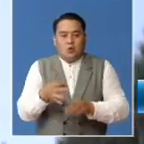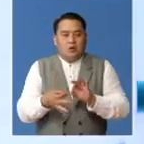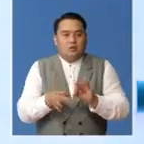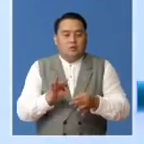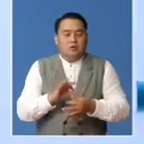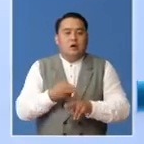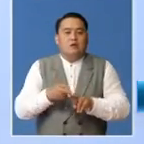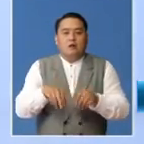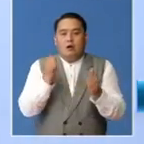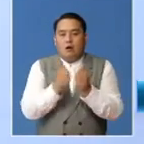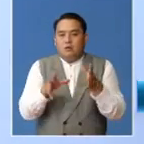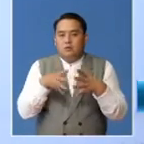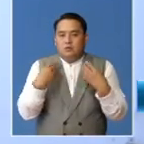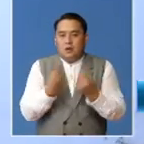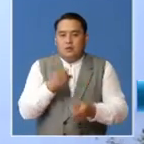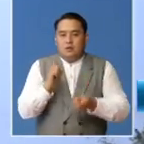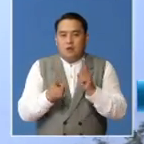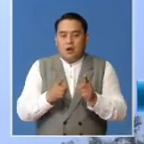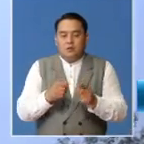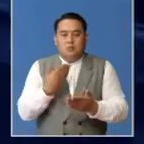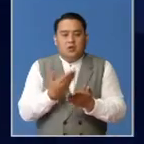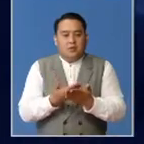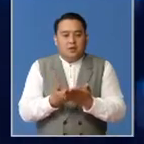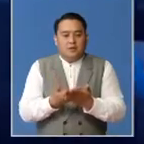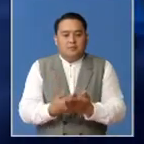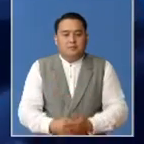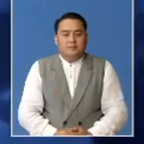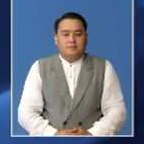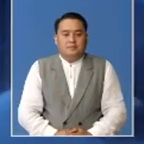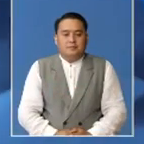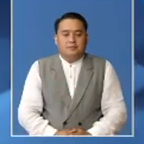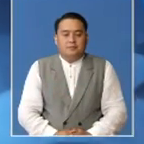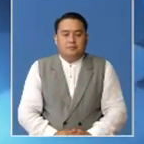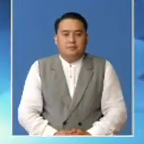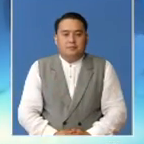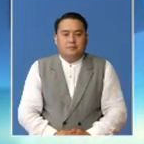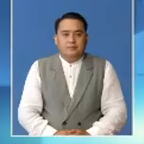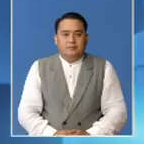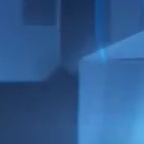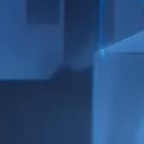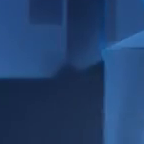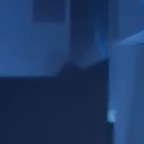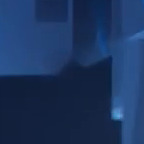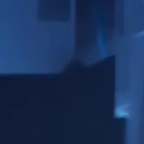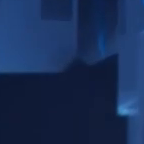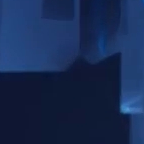А в этом каждая семья здесь настоящий пример. Дина Буранбаева, Иржан Дюсен, телеканал ЖТСУ.